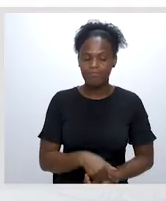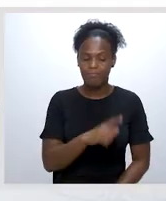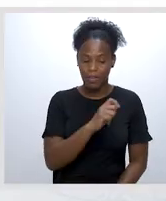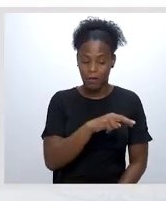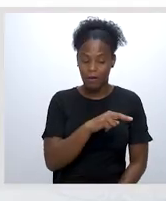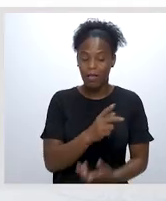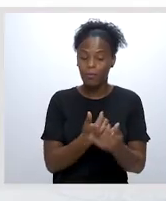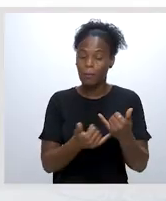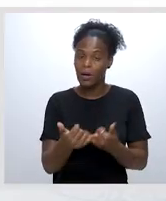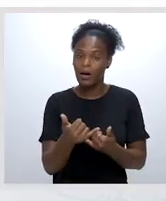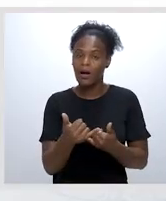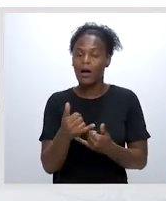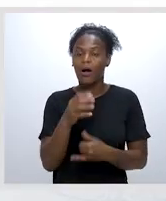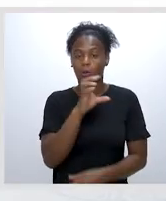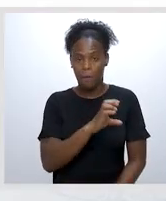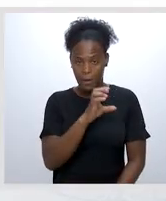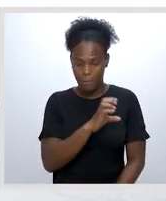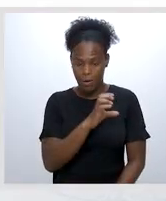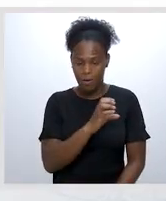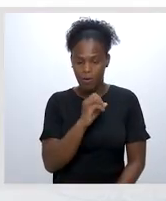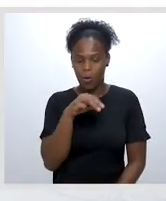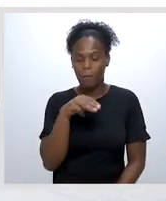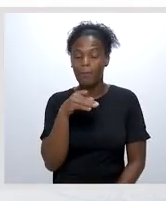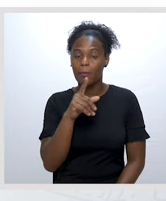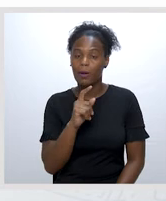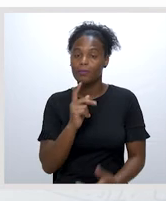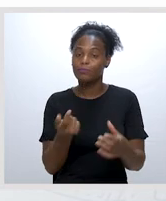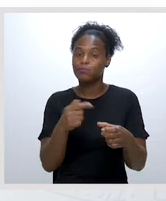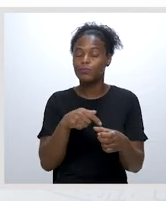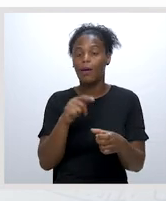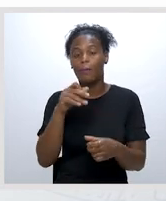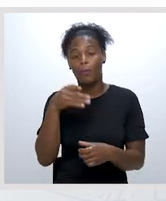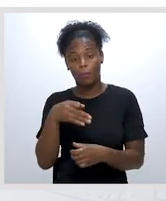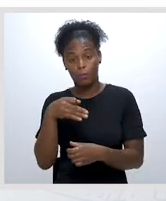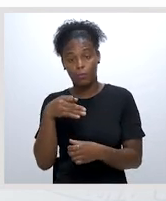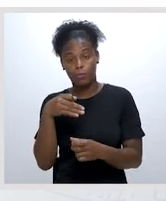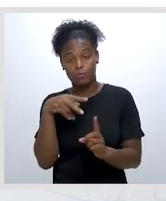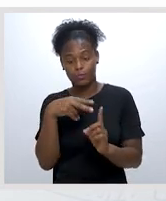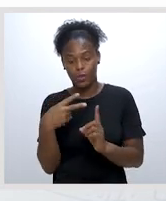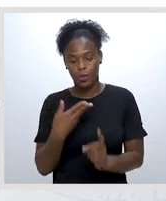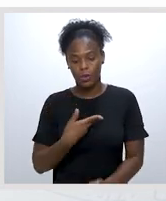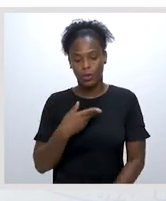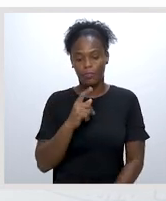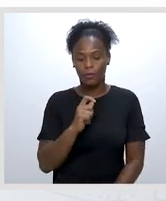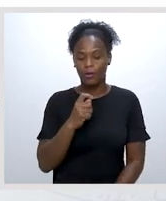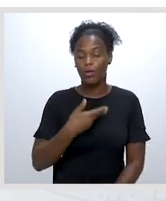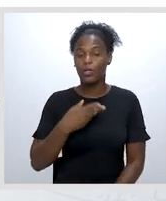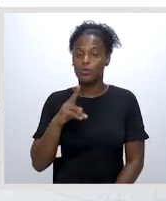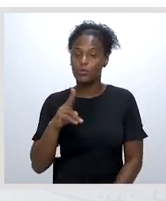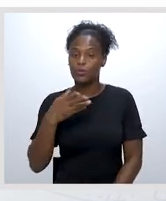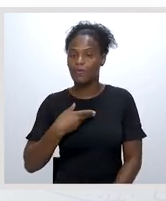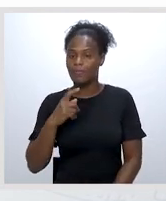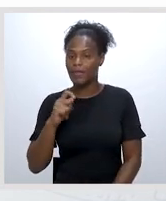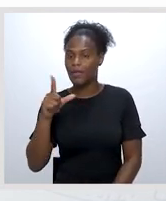En » remplace un complément introduit par la proposition « de », « du », « de la », «